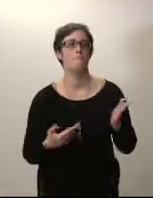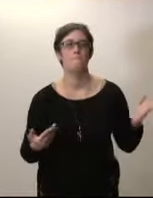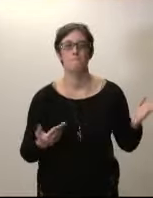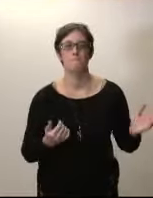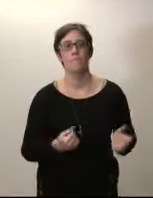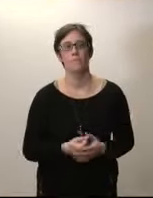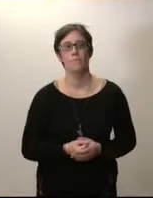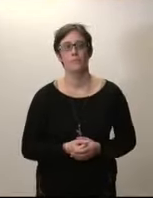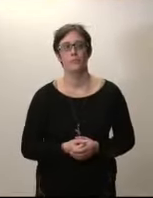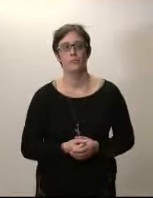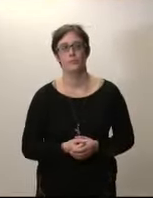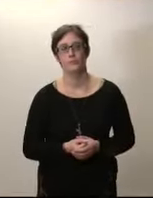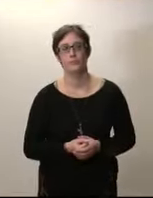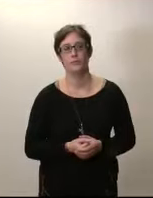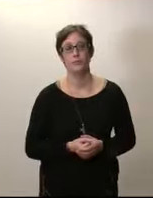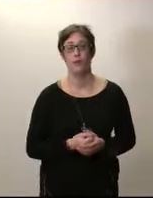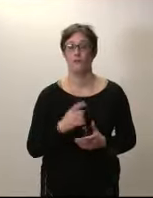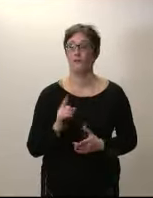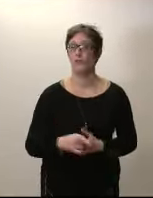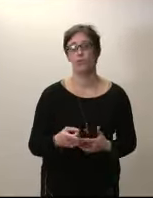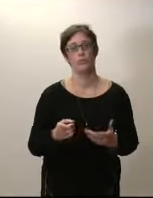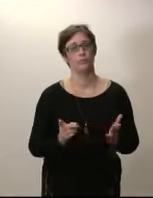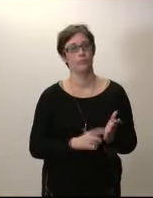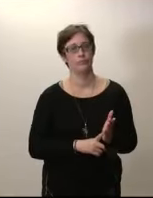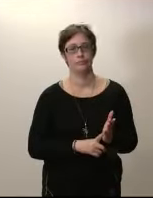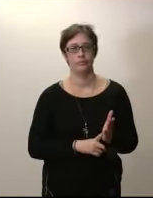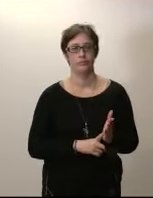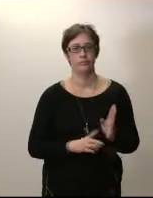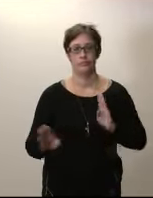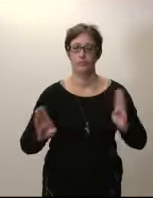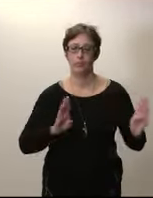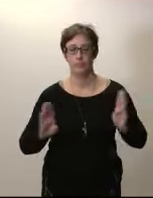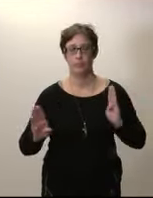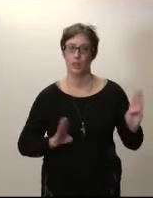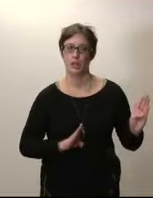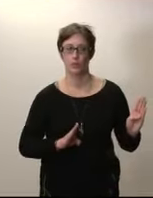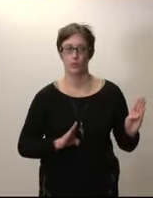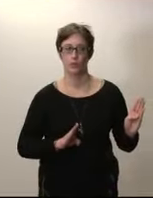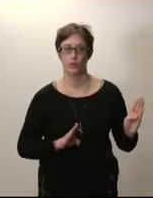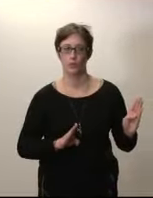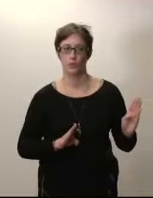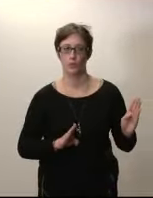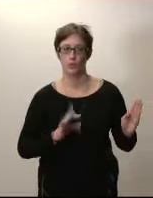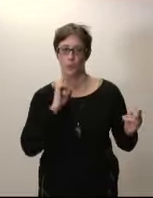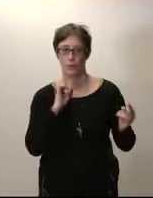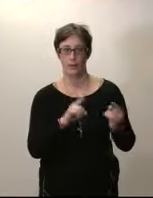de mettre au point un dispositif de médiation en ce qui concerne les factures d'eau.